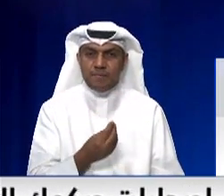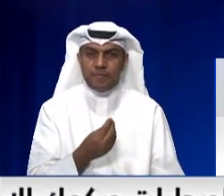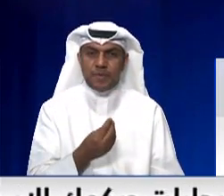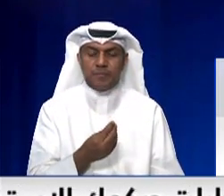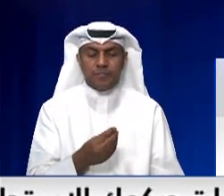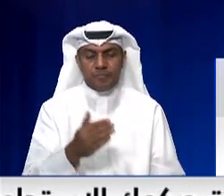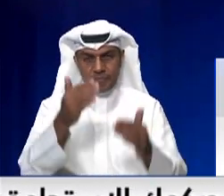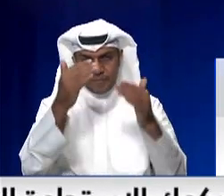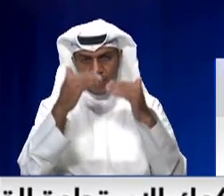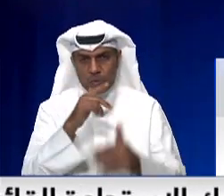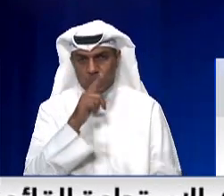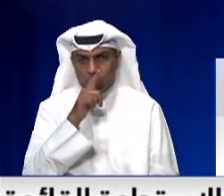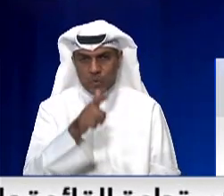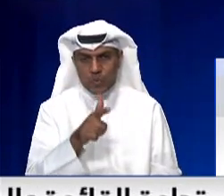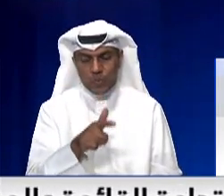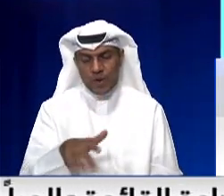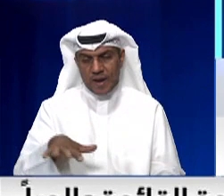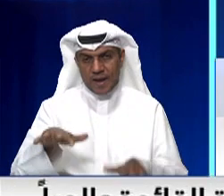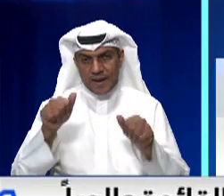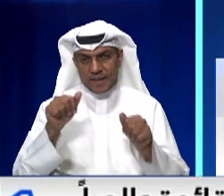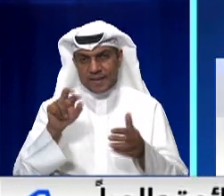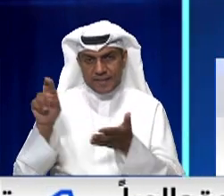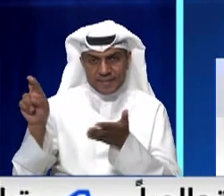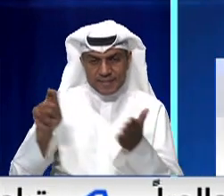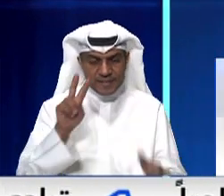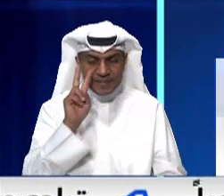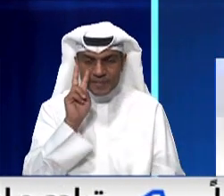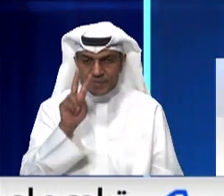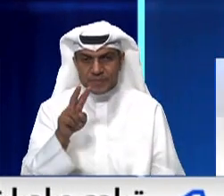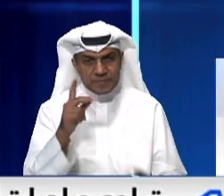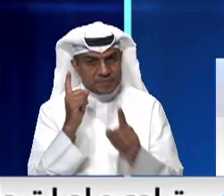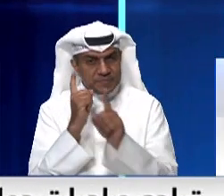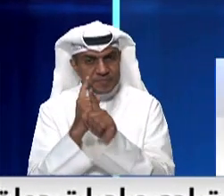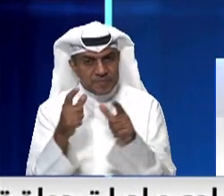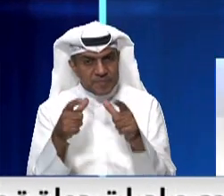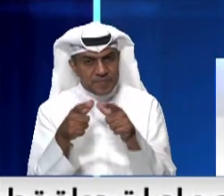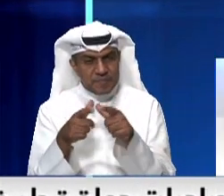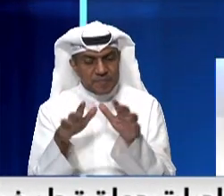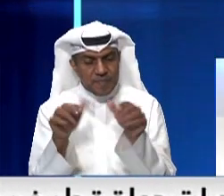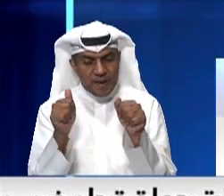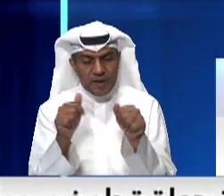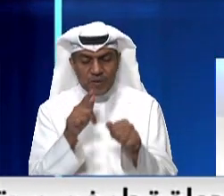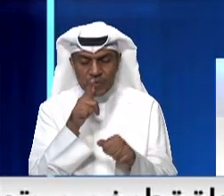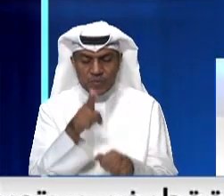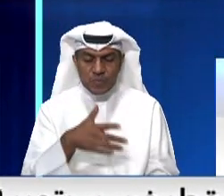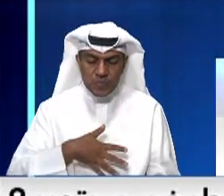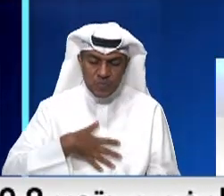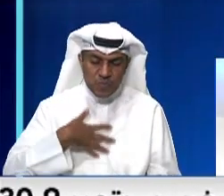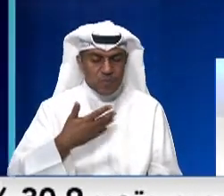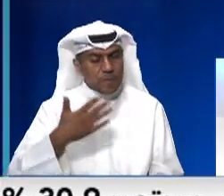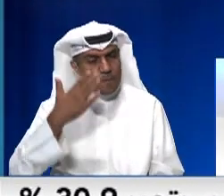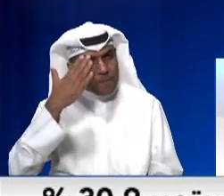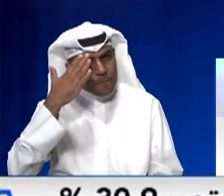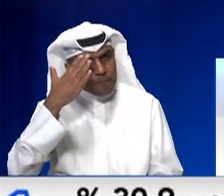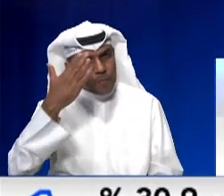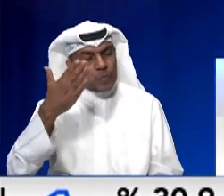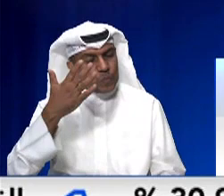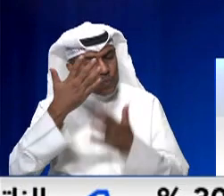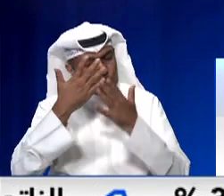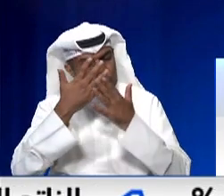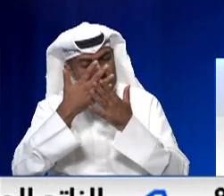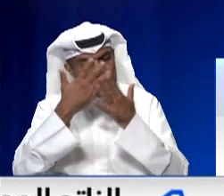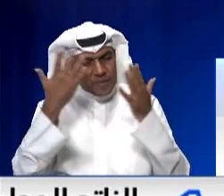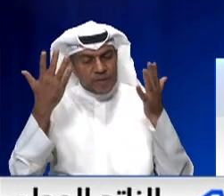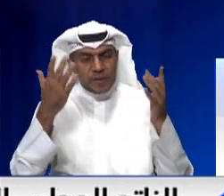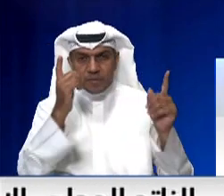في ختام زيارتي الرسمية لبلدكم الصديق أن أتوجه إليكم بأعمق مشاعر الشكر وأصدق معاني الامتنان